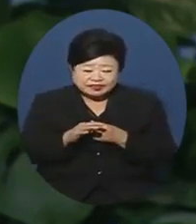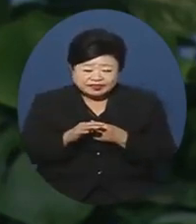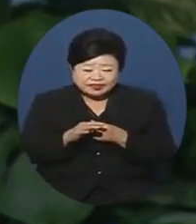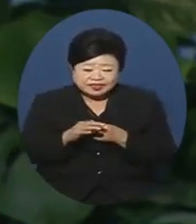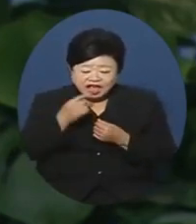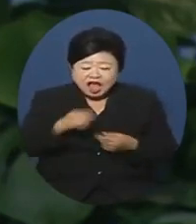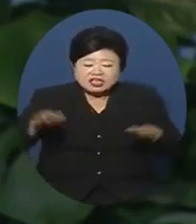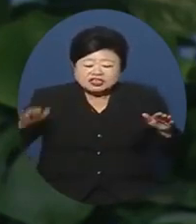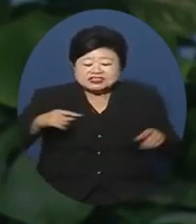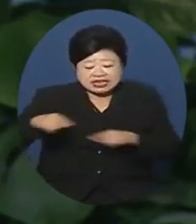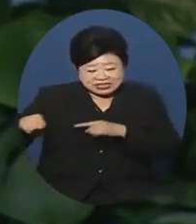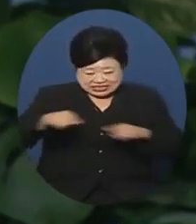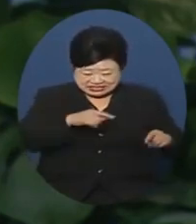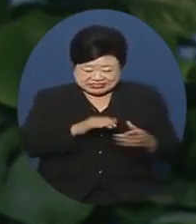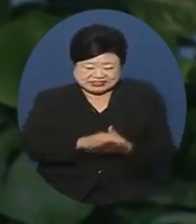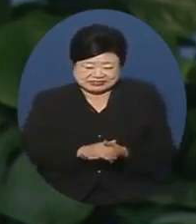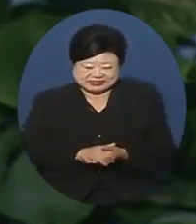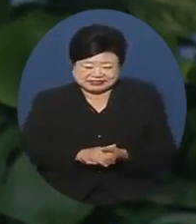천사를 다스립니다.